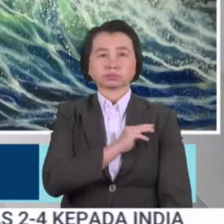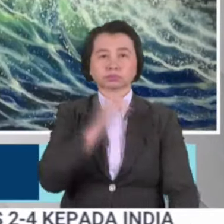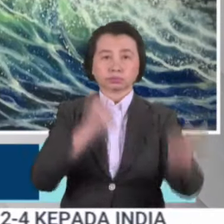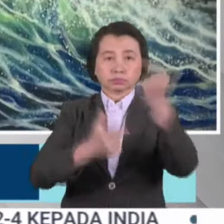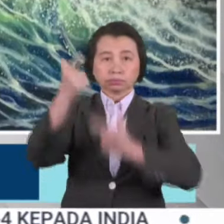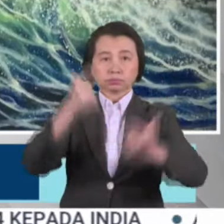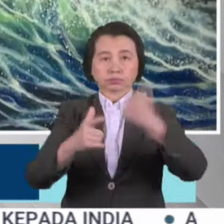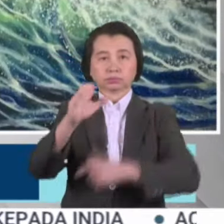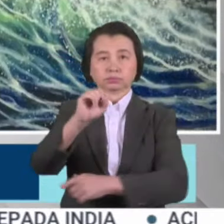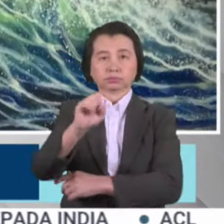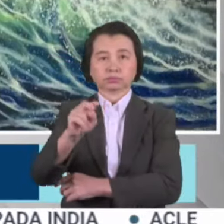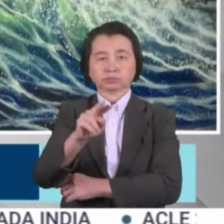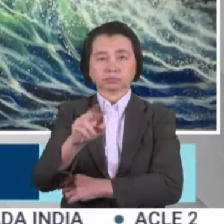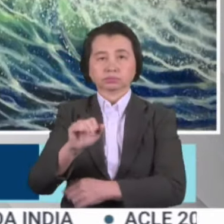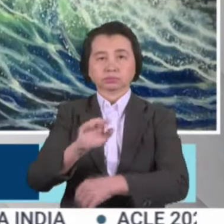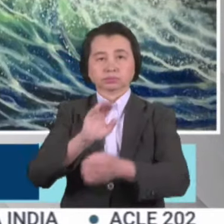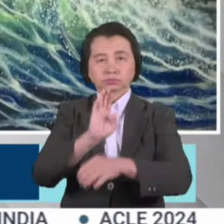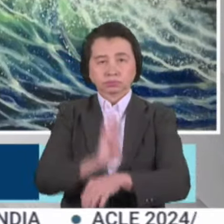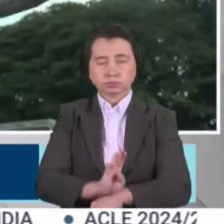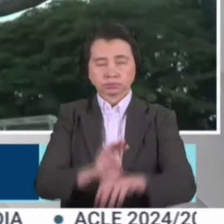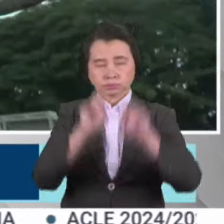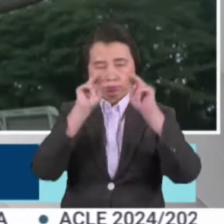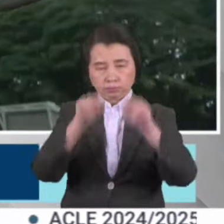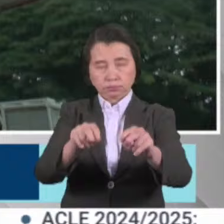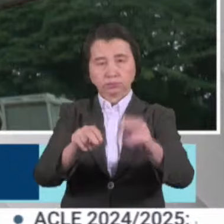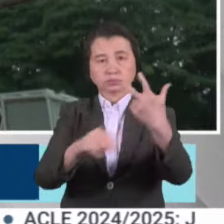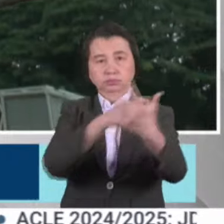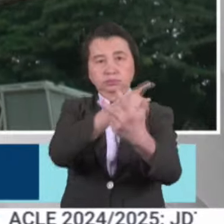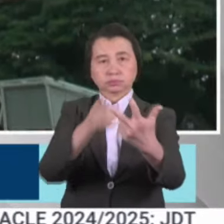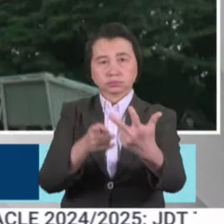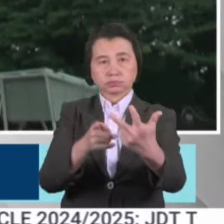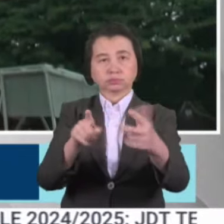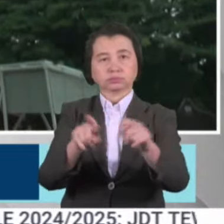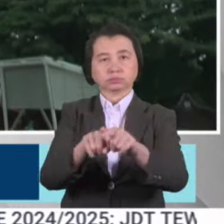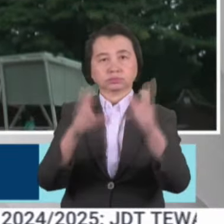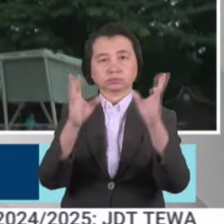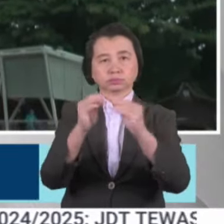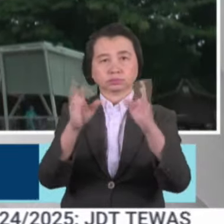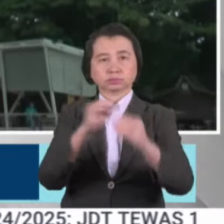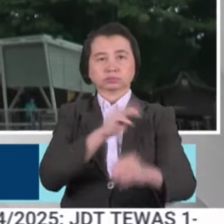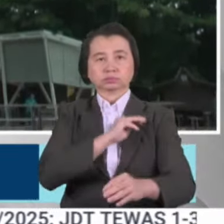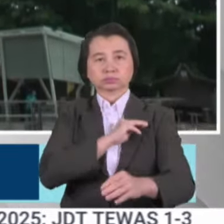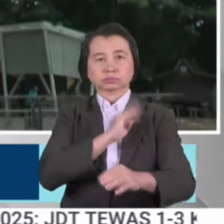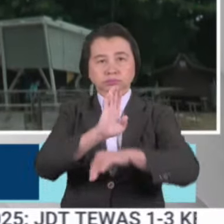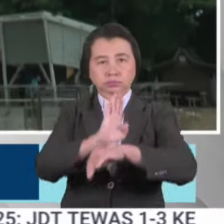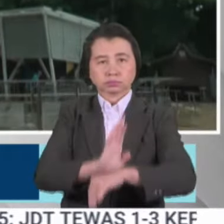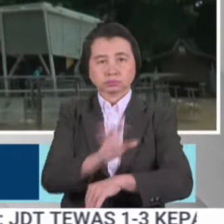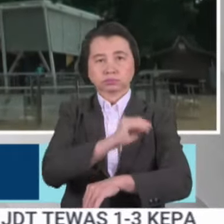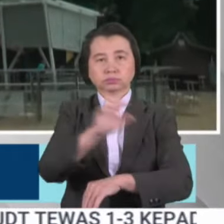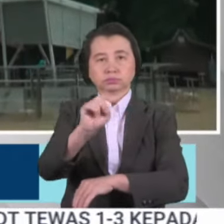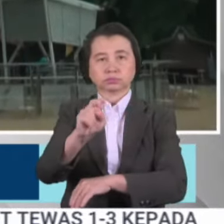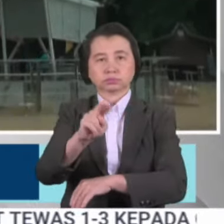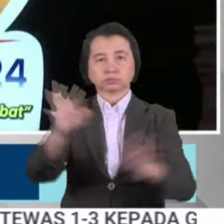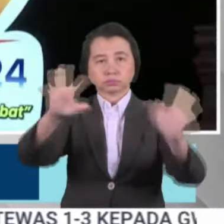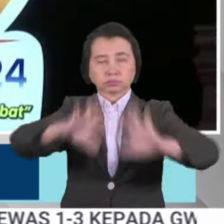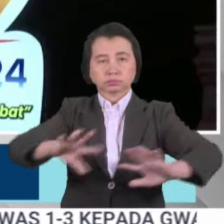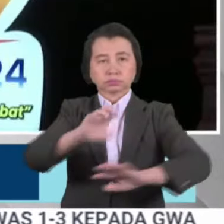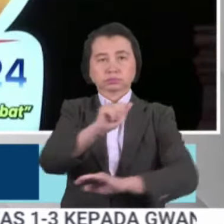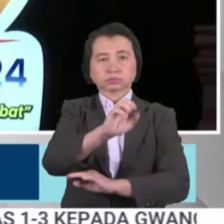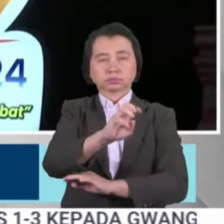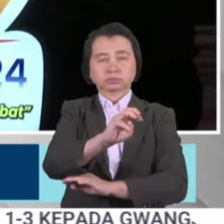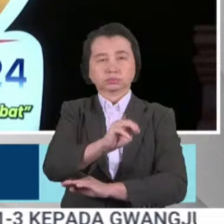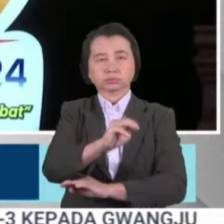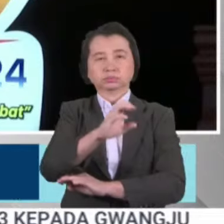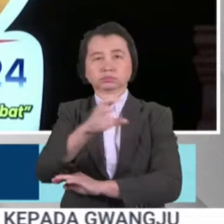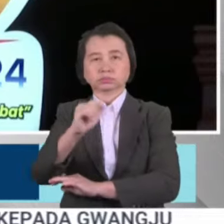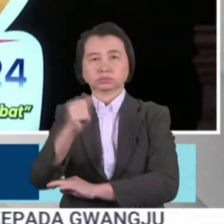Kementerian Pelancongan, Seni dan Budaya beri perhatian terhadap tiga perkara utama sempena mesyuarat Menteri-Menteri Kebudayaan dan Kesenian ASEAN